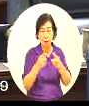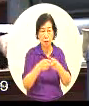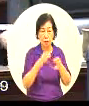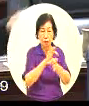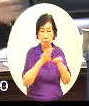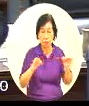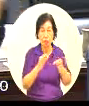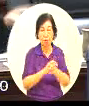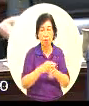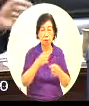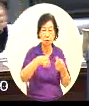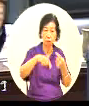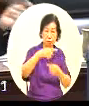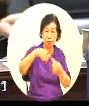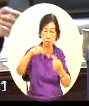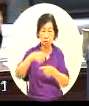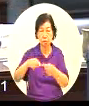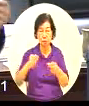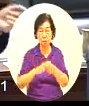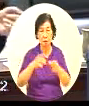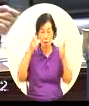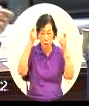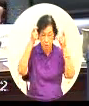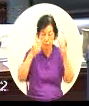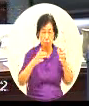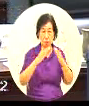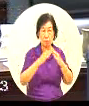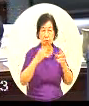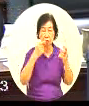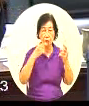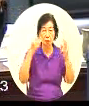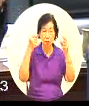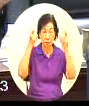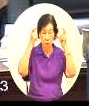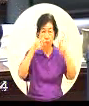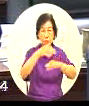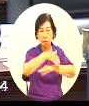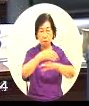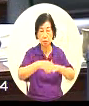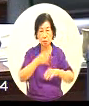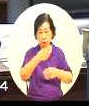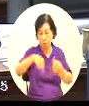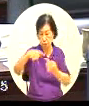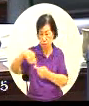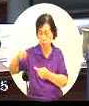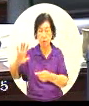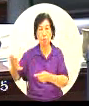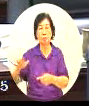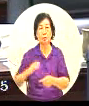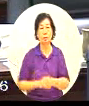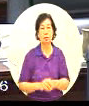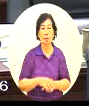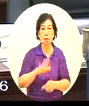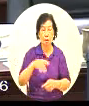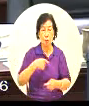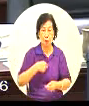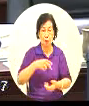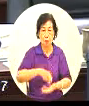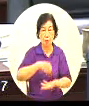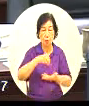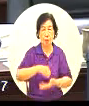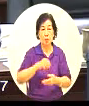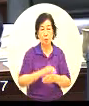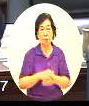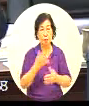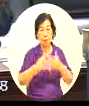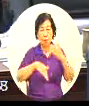较去等公司，真了解这迄落，这地面。我要一直要建议讲，咱学